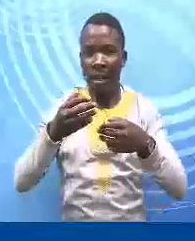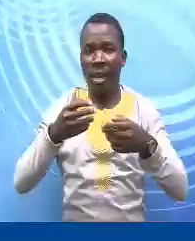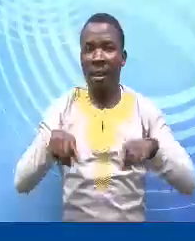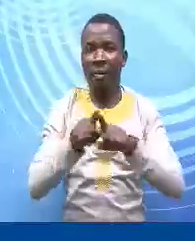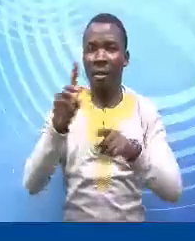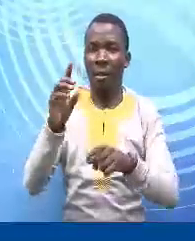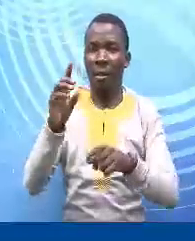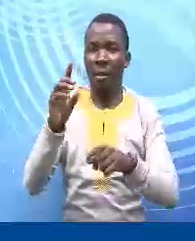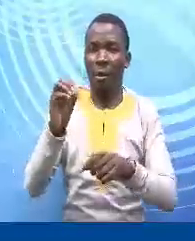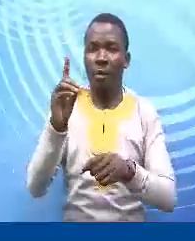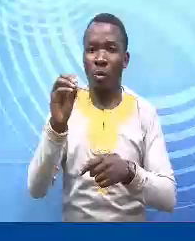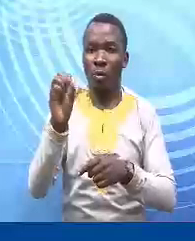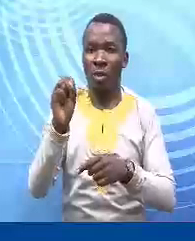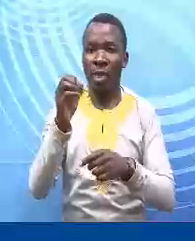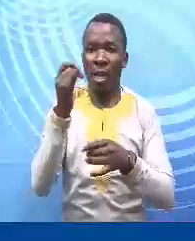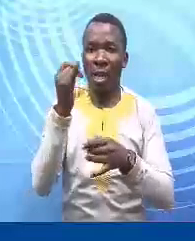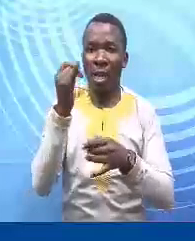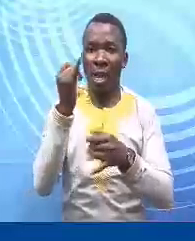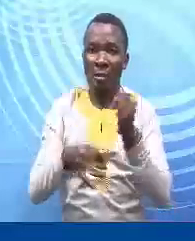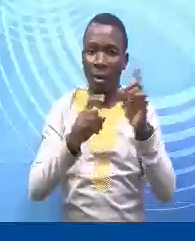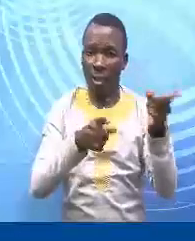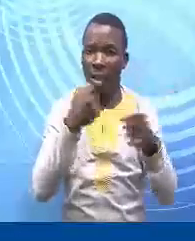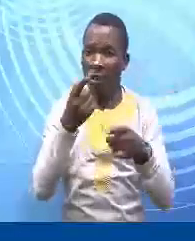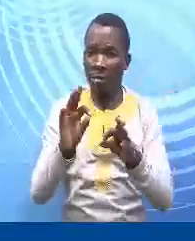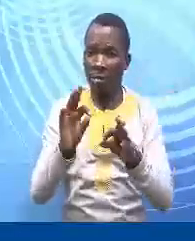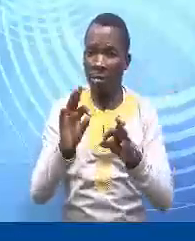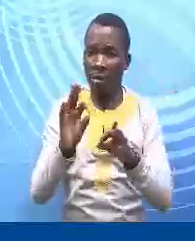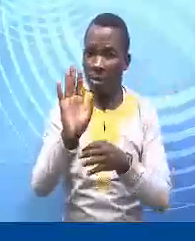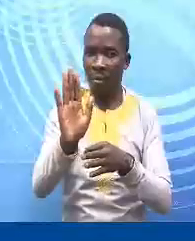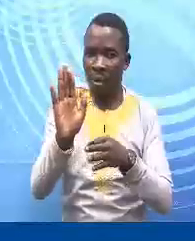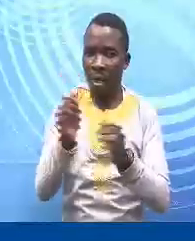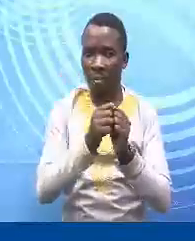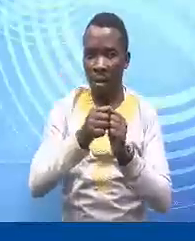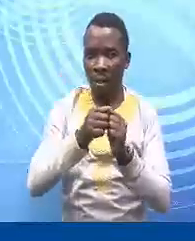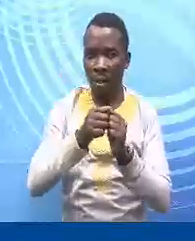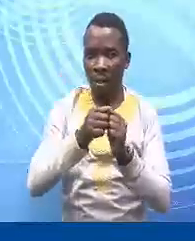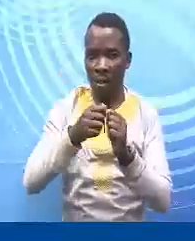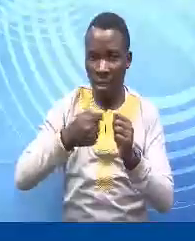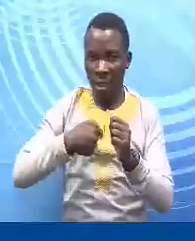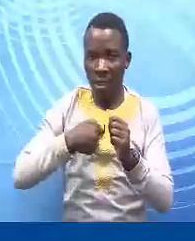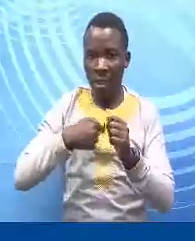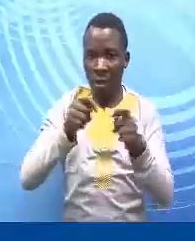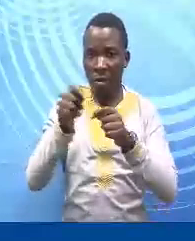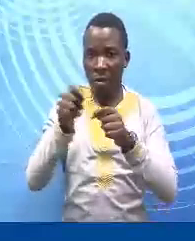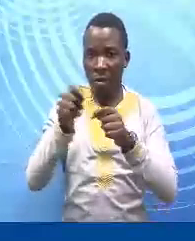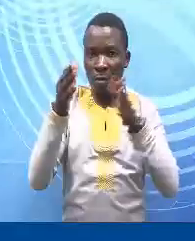ari ibye n'uwo mugore nanjye umutware asize muri uyu muryango